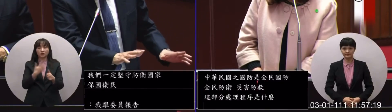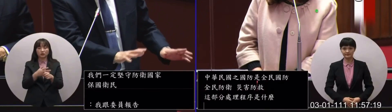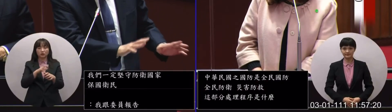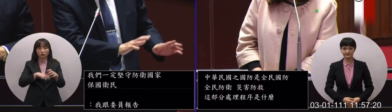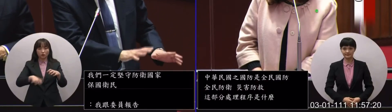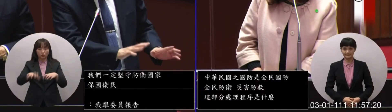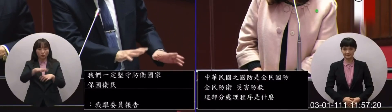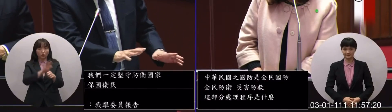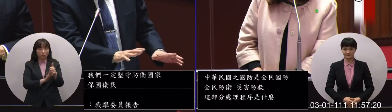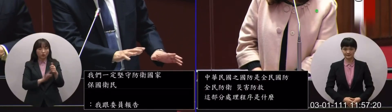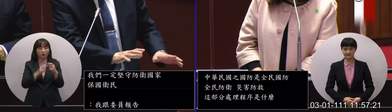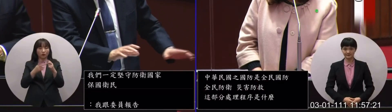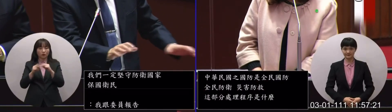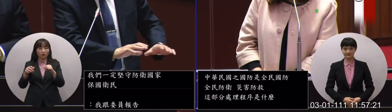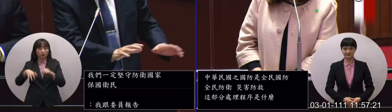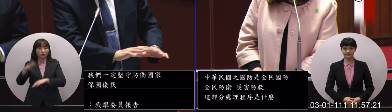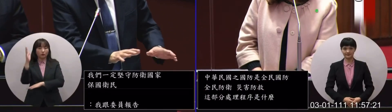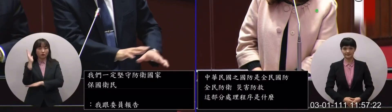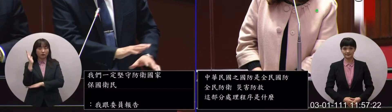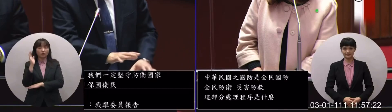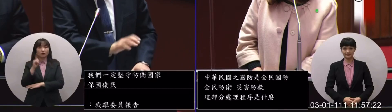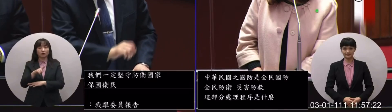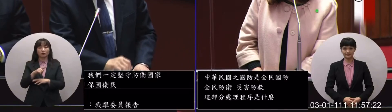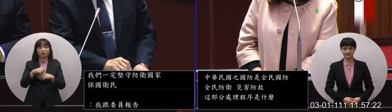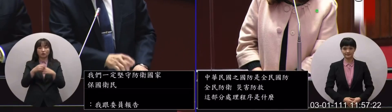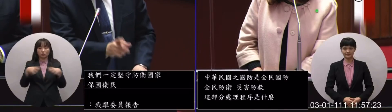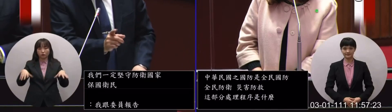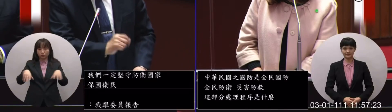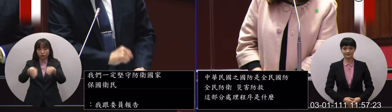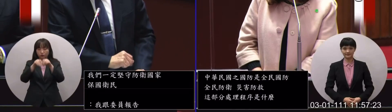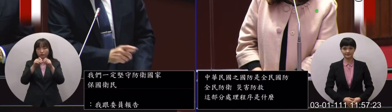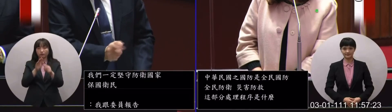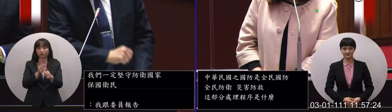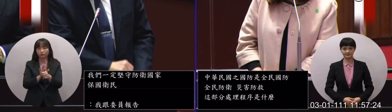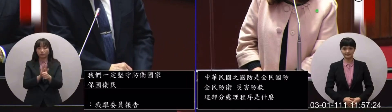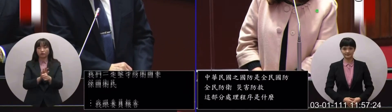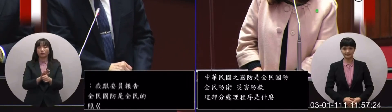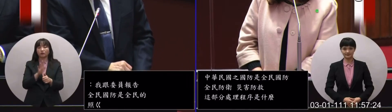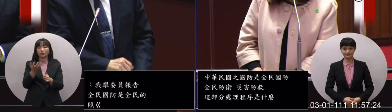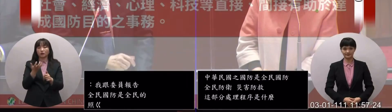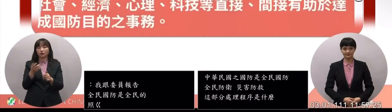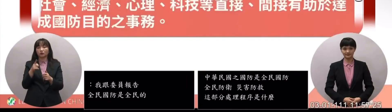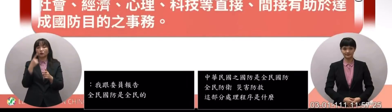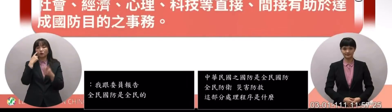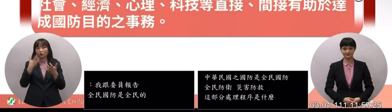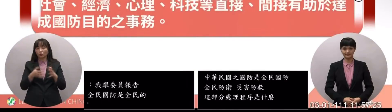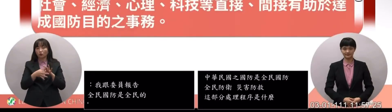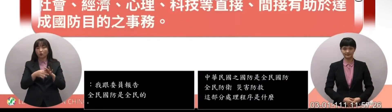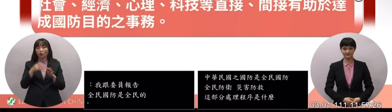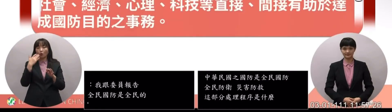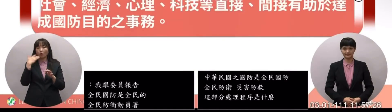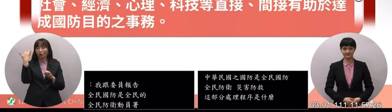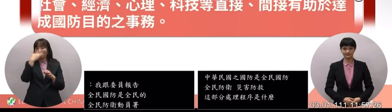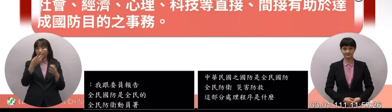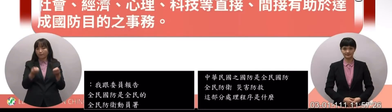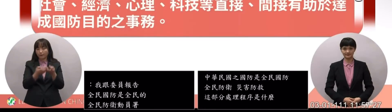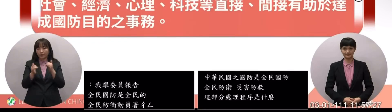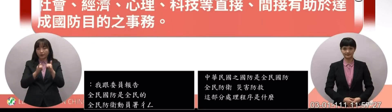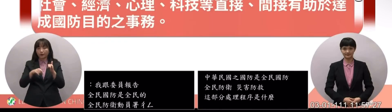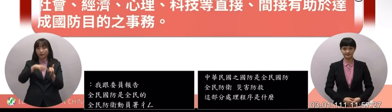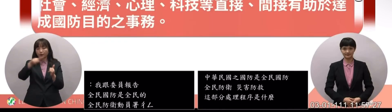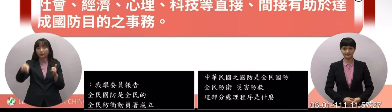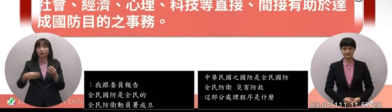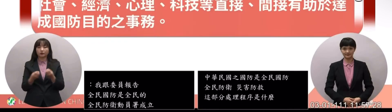部会还有地方政府啊都赶给整合起来。那刚才委员所关切的，就是说一旦有状况，老百姓怎么